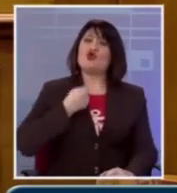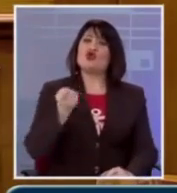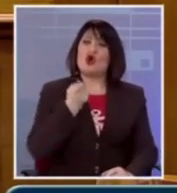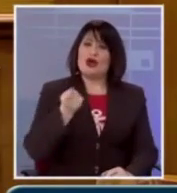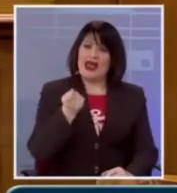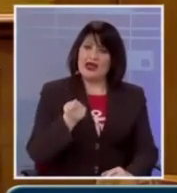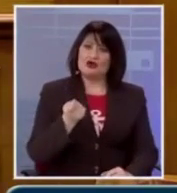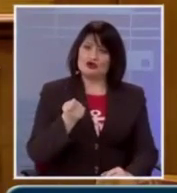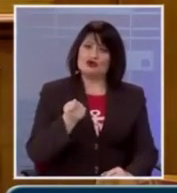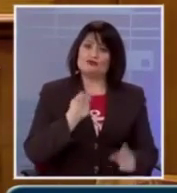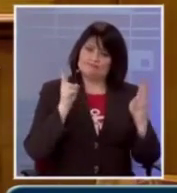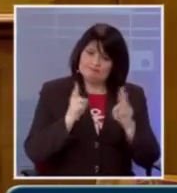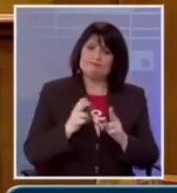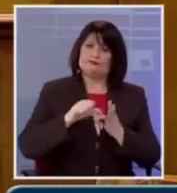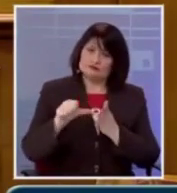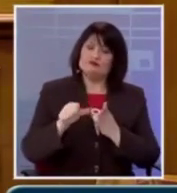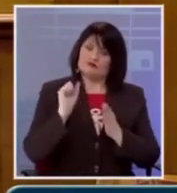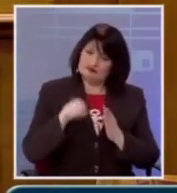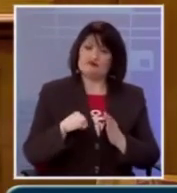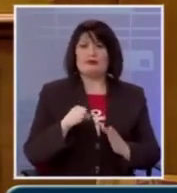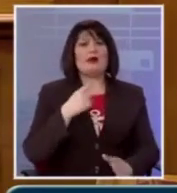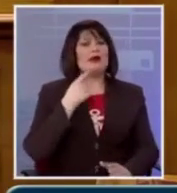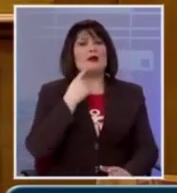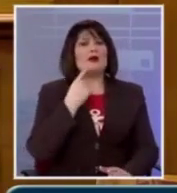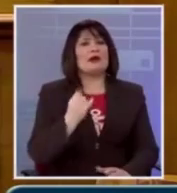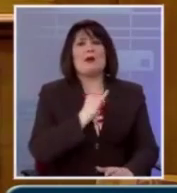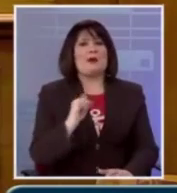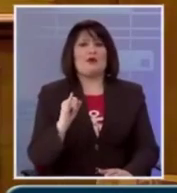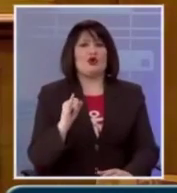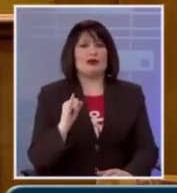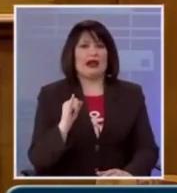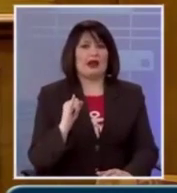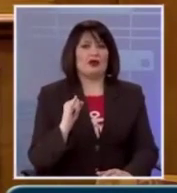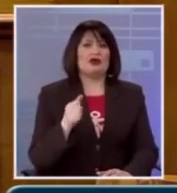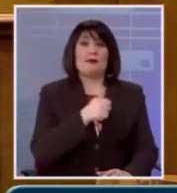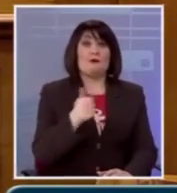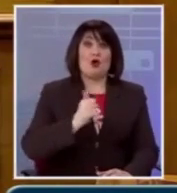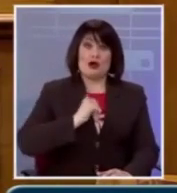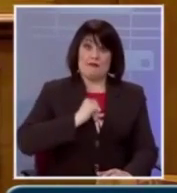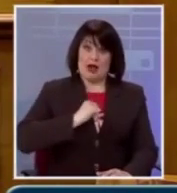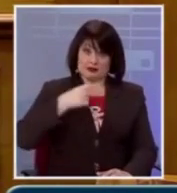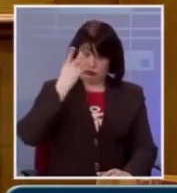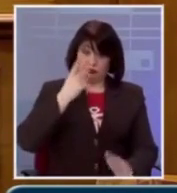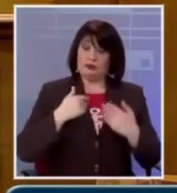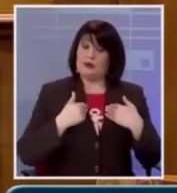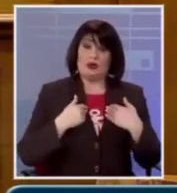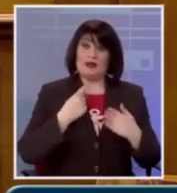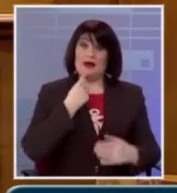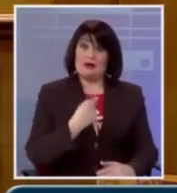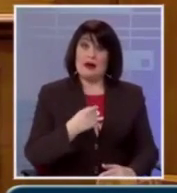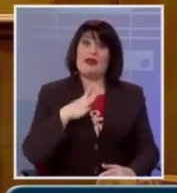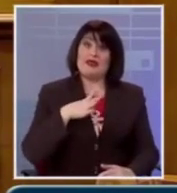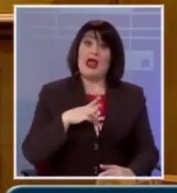λέμε συνεχώς. Ποτέ δεν είπαμε ότι θα κάνουμε μονομερή ενέργεια. Είπαμε ότι θέλουμε